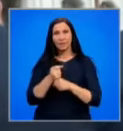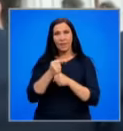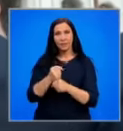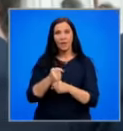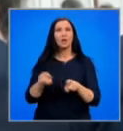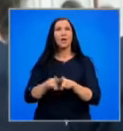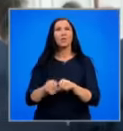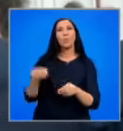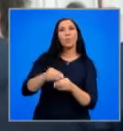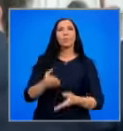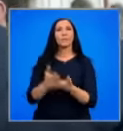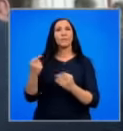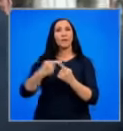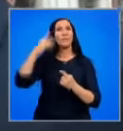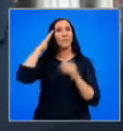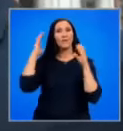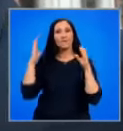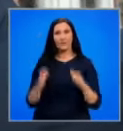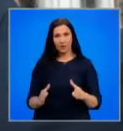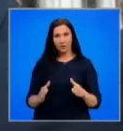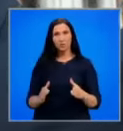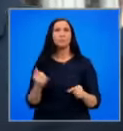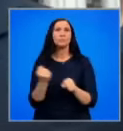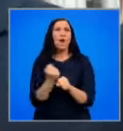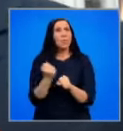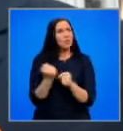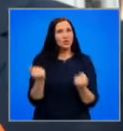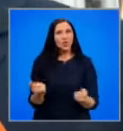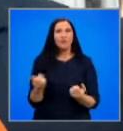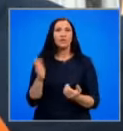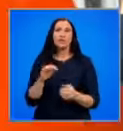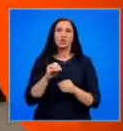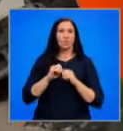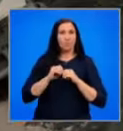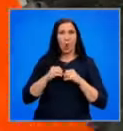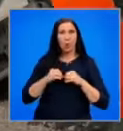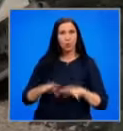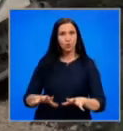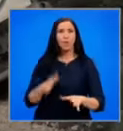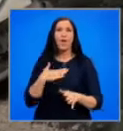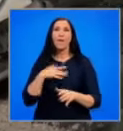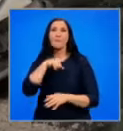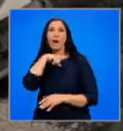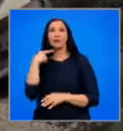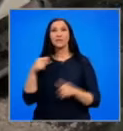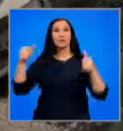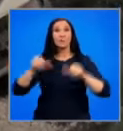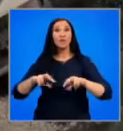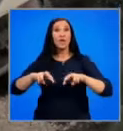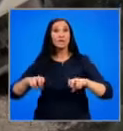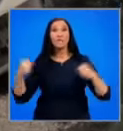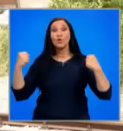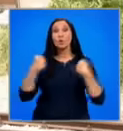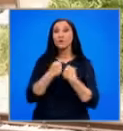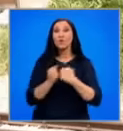депутати като допълнителна подкрепа към правителството, нещата ще се отпушат. Има риск да се провали разследването